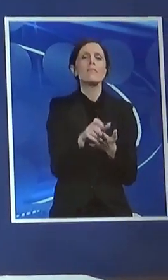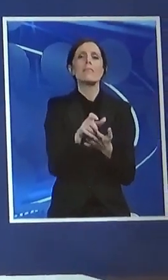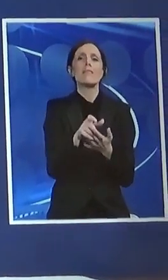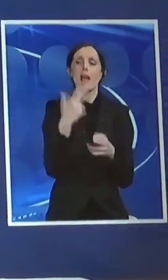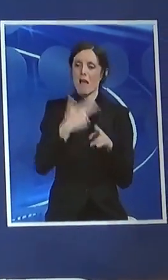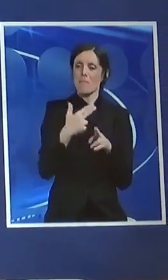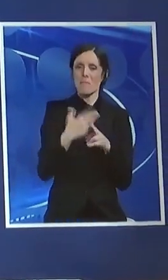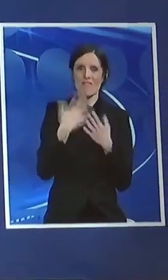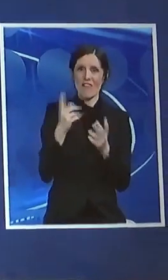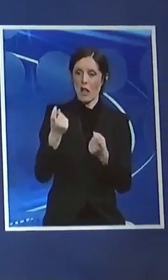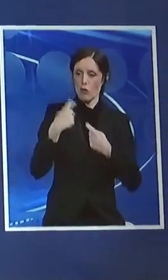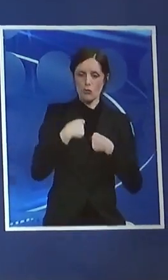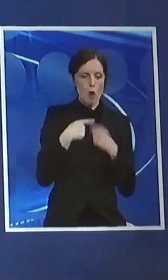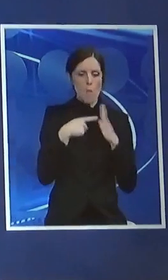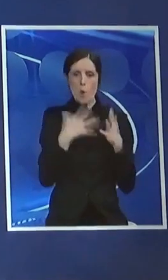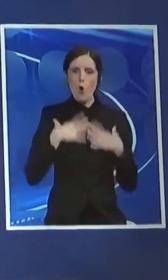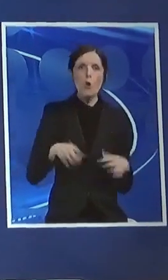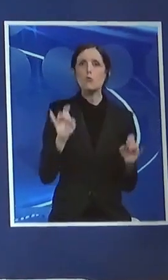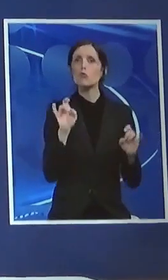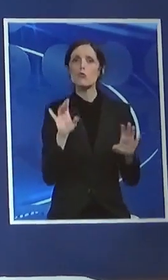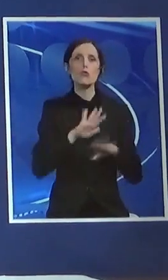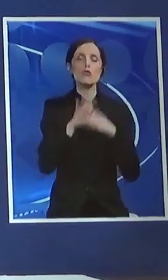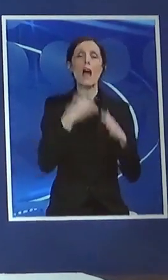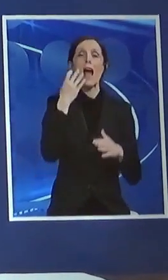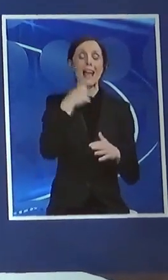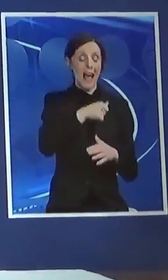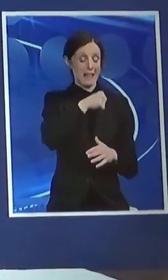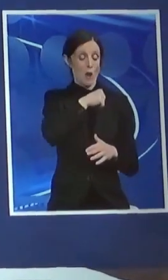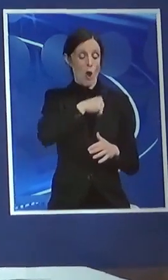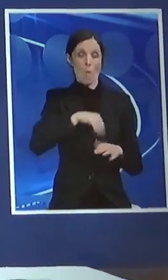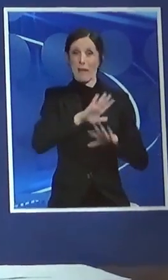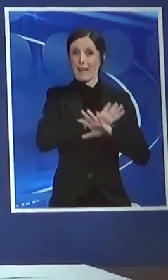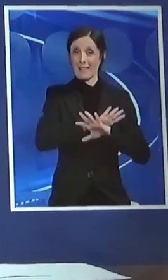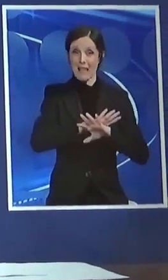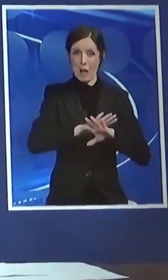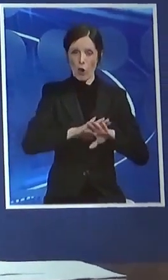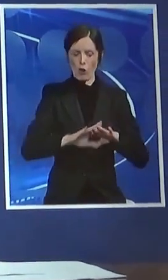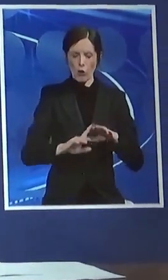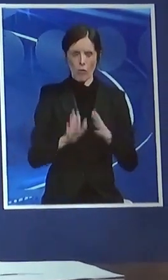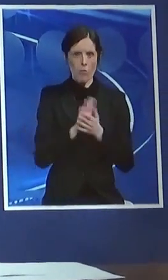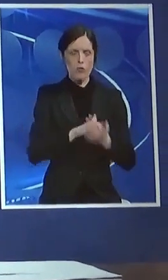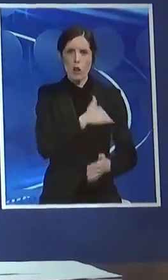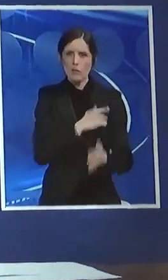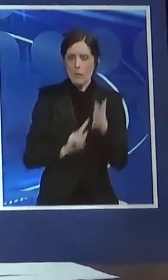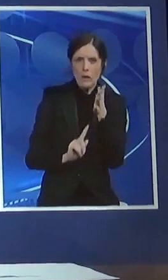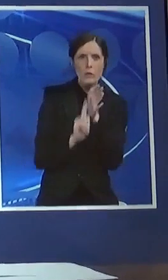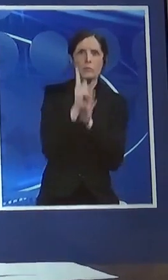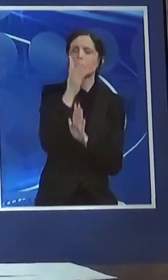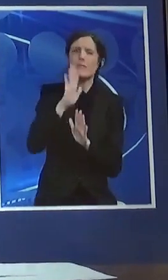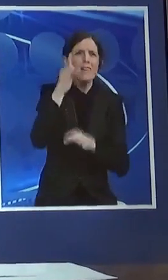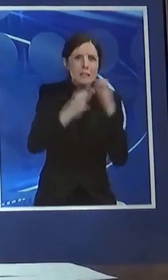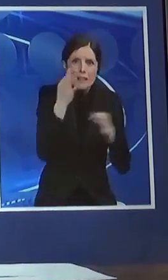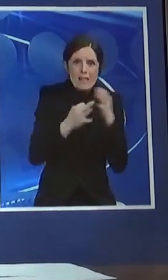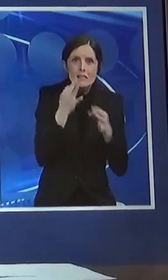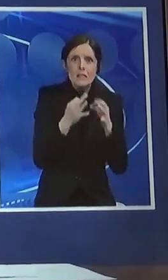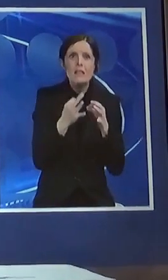u inkubaciji, koji su nakon operacije razvili povišenu temperaturu. Posle toga je vršeno testiranje